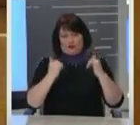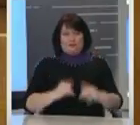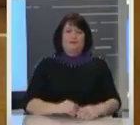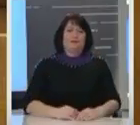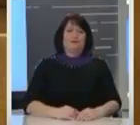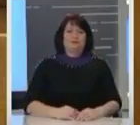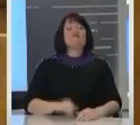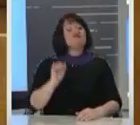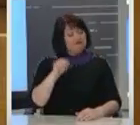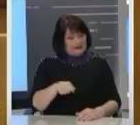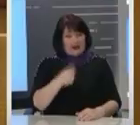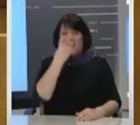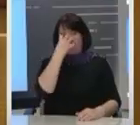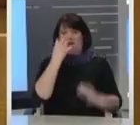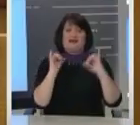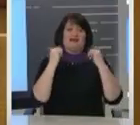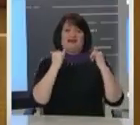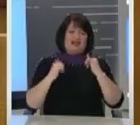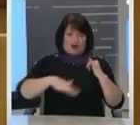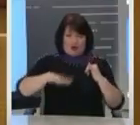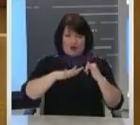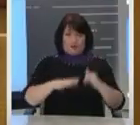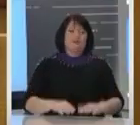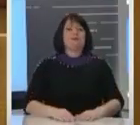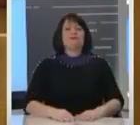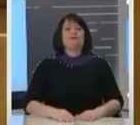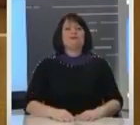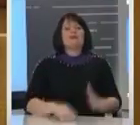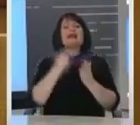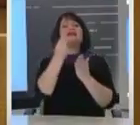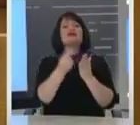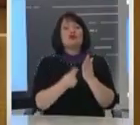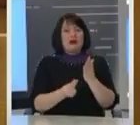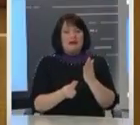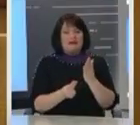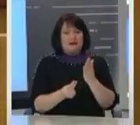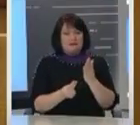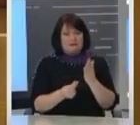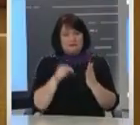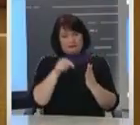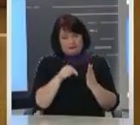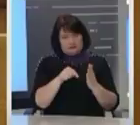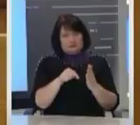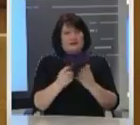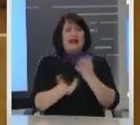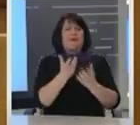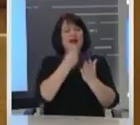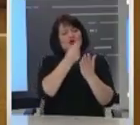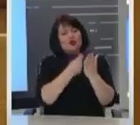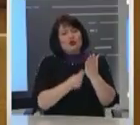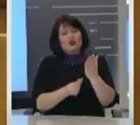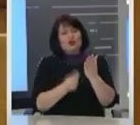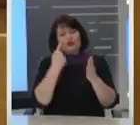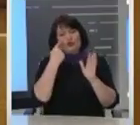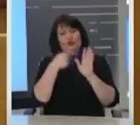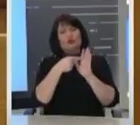Των τσίρκων. Οι σκητσογράφοι, γιατί αυτοί κυρίως πλέον ασχολούνται μαζί του, έχουν